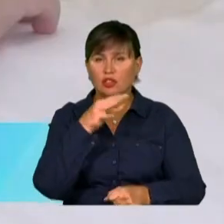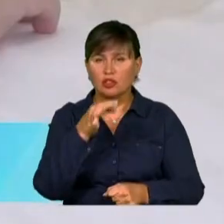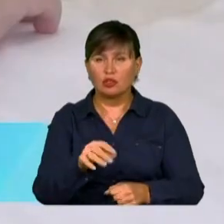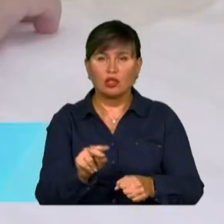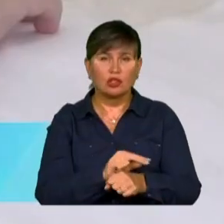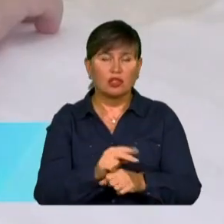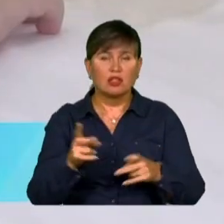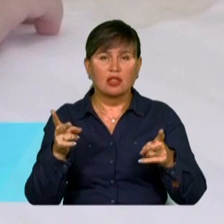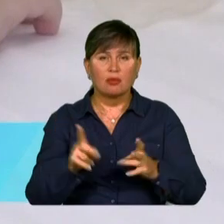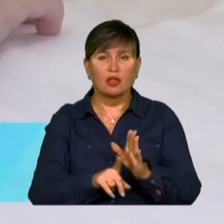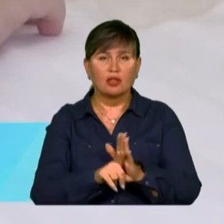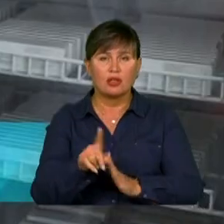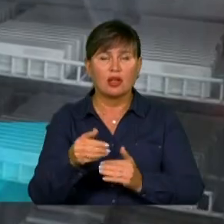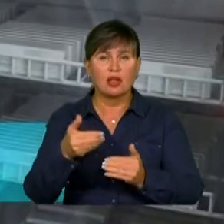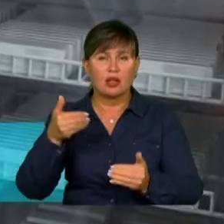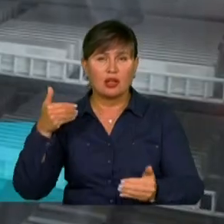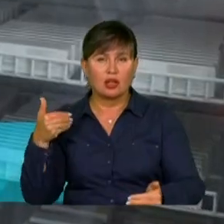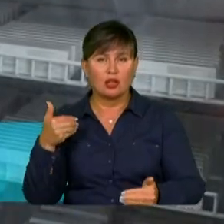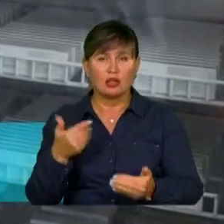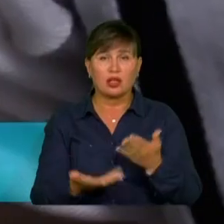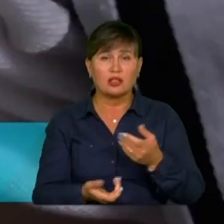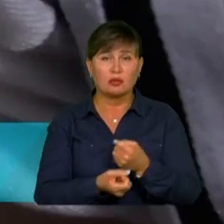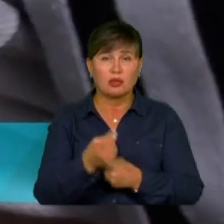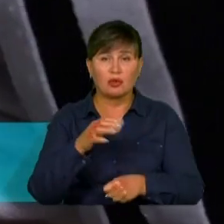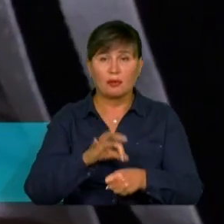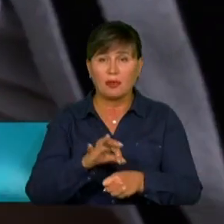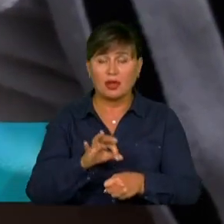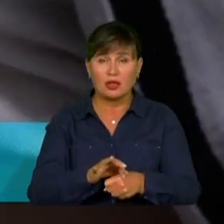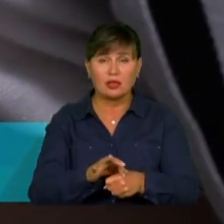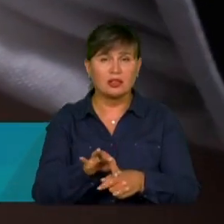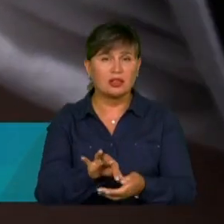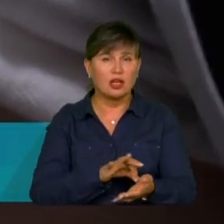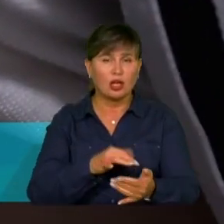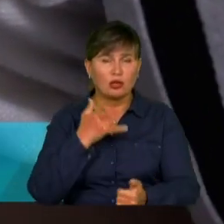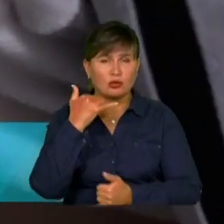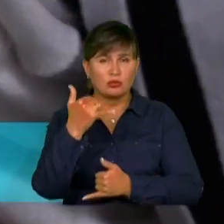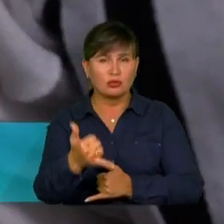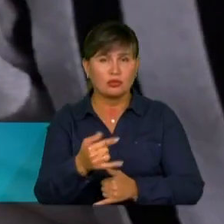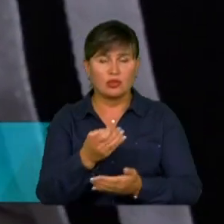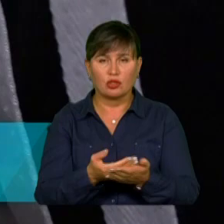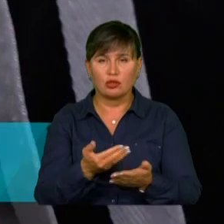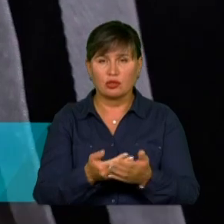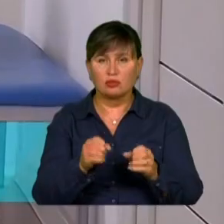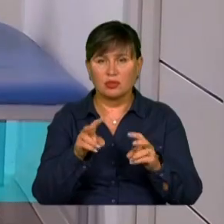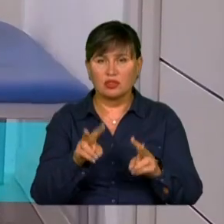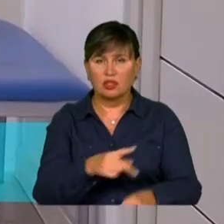лечение необходимо начинать как можно раньше, а при появлении симптомов незамедлительно обращаться за консультацией к